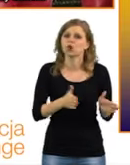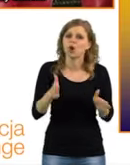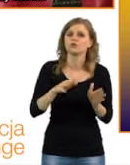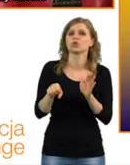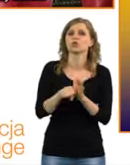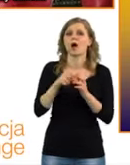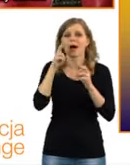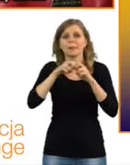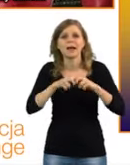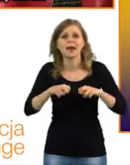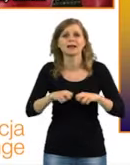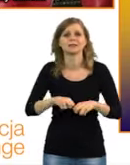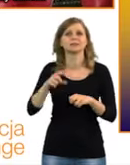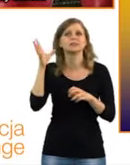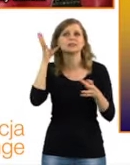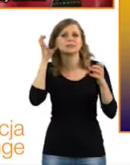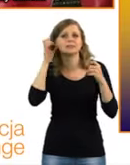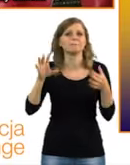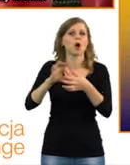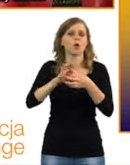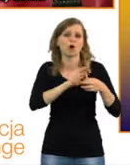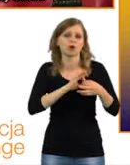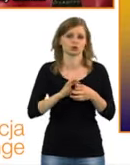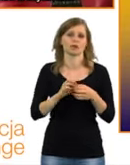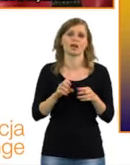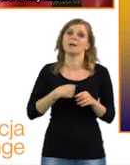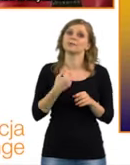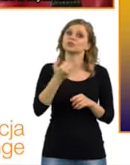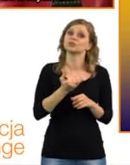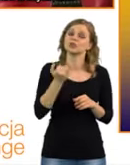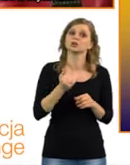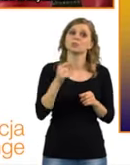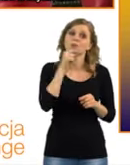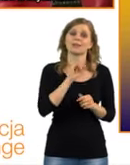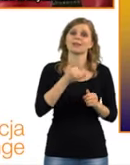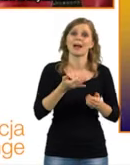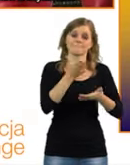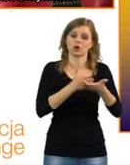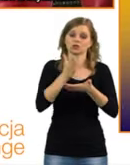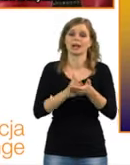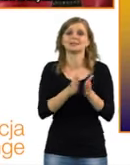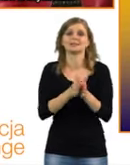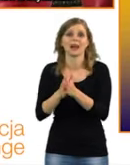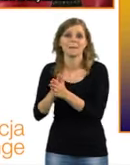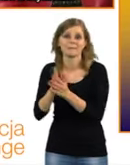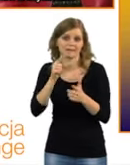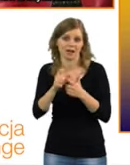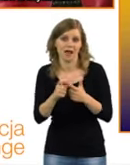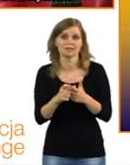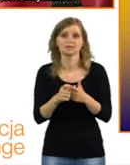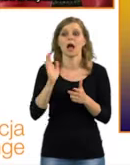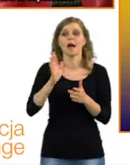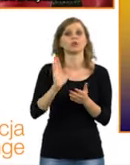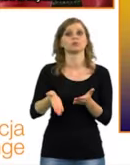jest przygotowanie do analizy i syntezy słuchowej, do tego, żeby dziecko dzieliło wyrazy na sylaby, a potem,